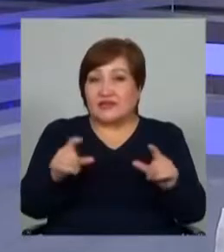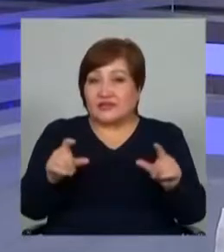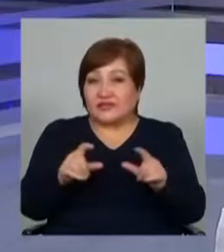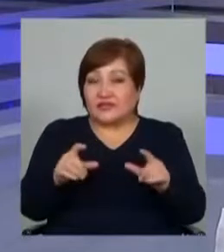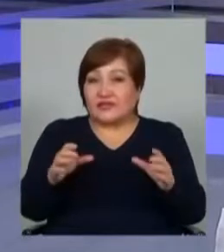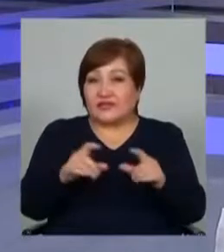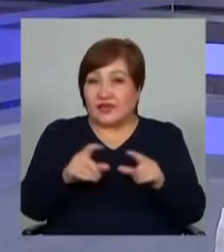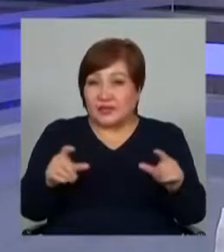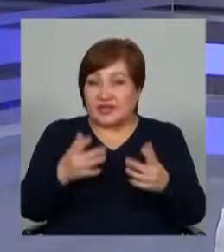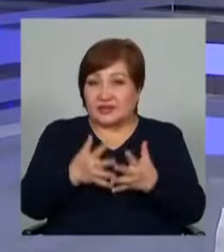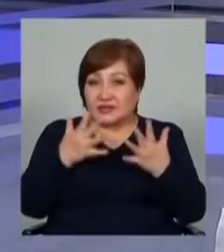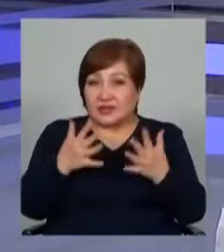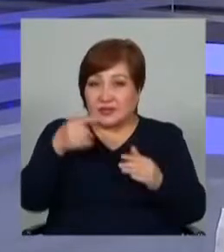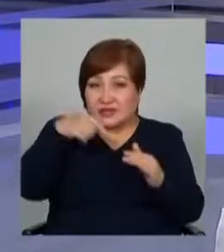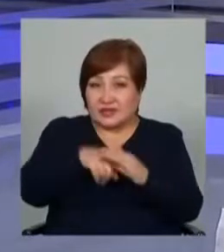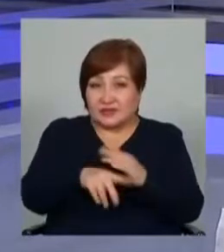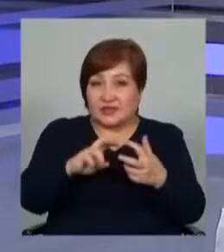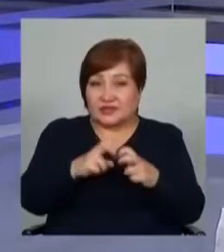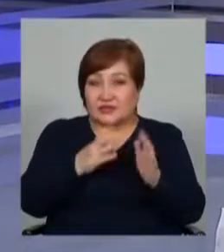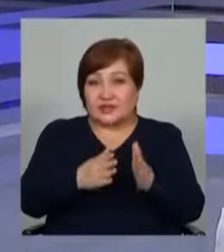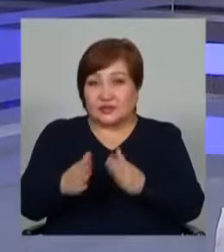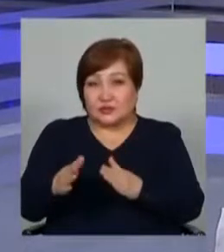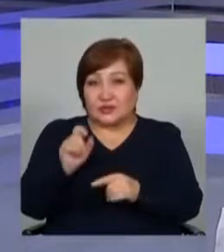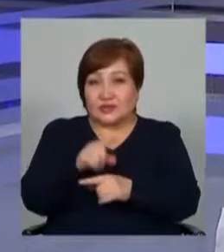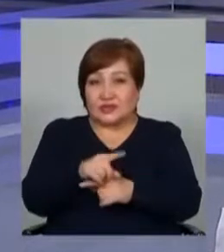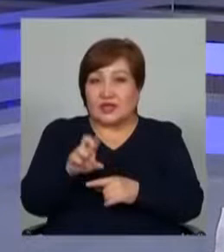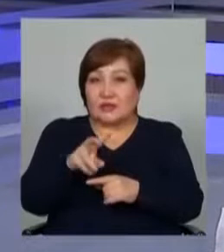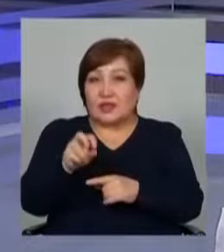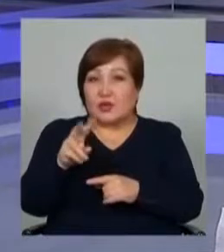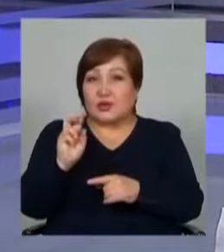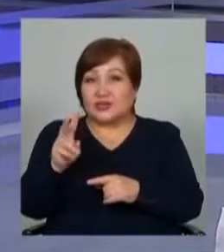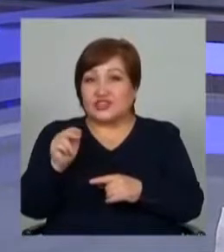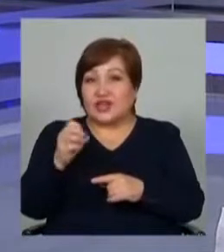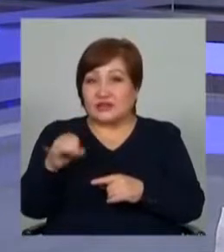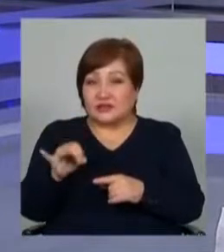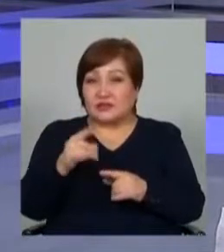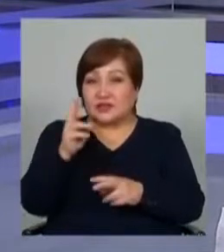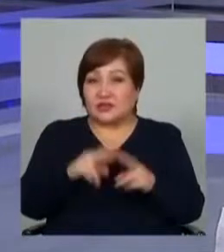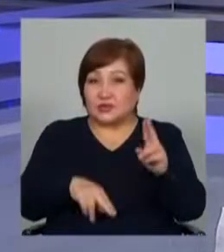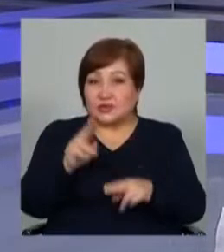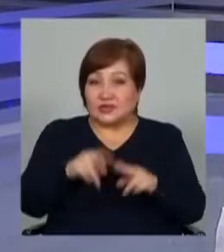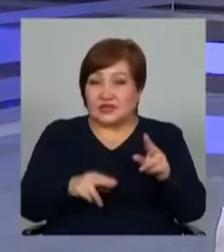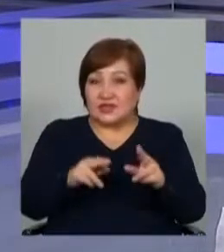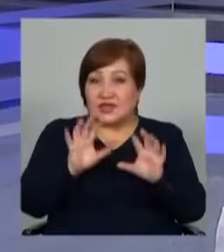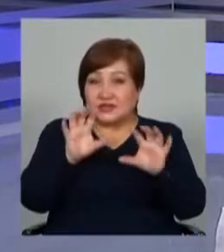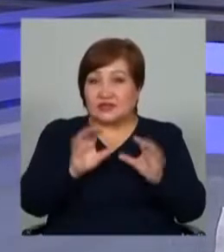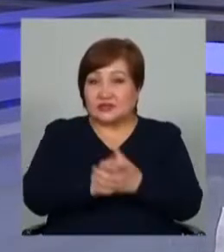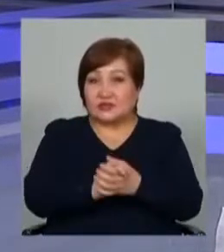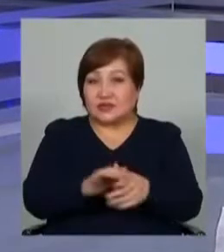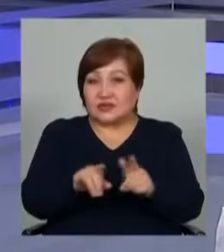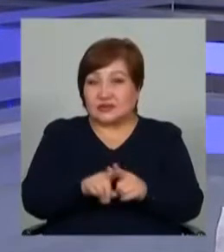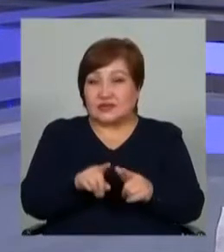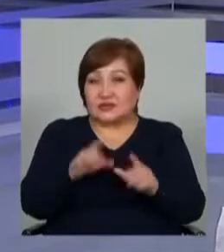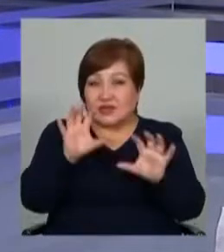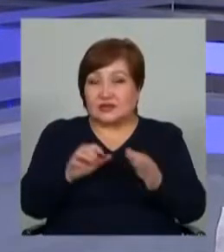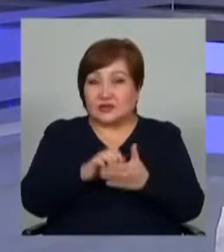мәселесін реттеуді тапсырды. Алайда еліміздегі блокчейн және дата орталық индустриясы қауымдастығы заңды түрде тіркелген майнингтік компаниялар